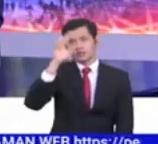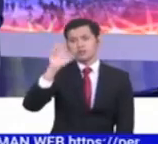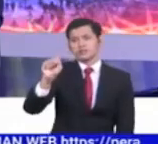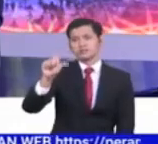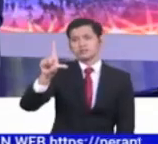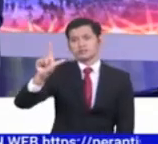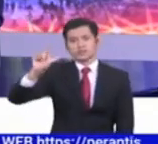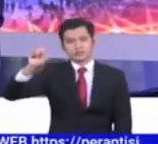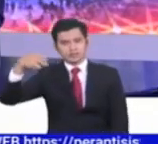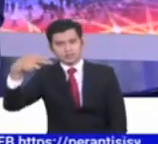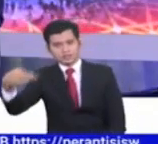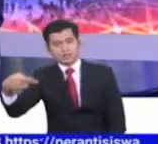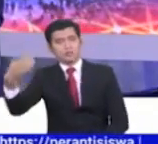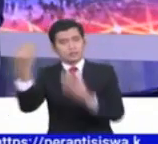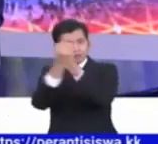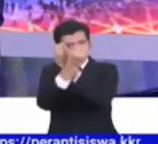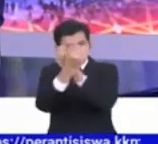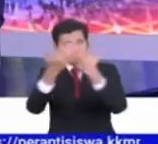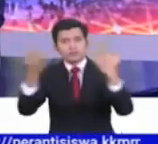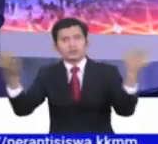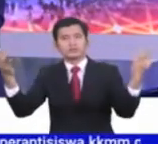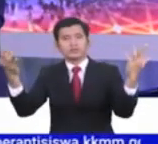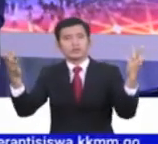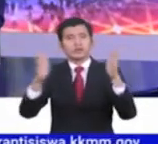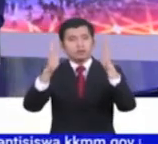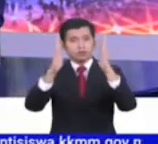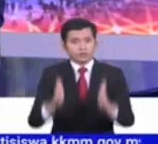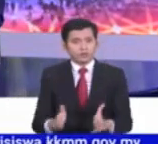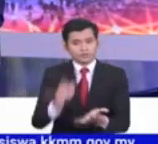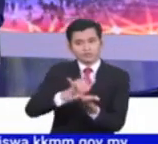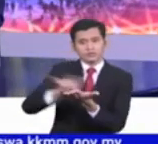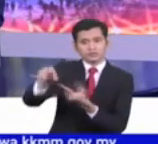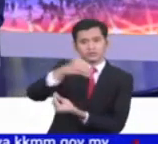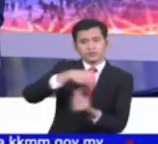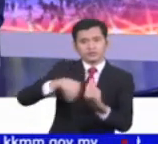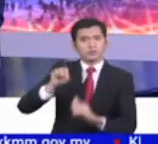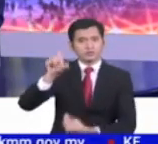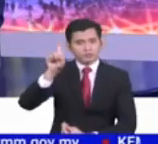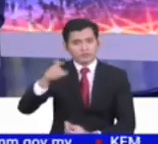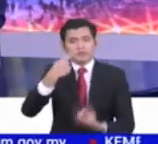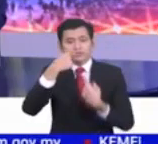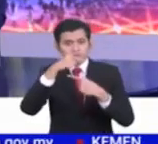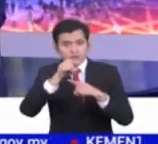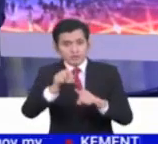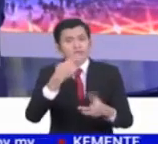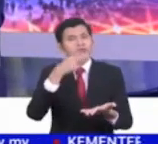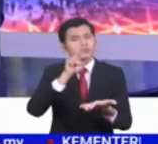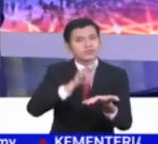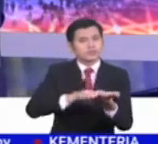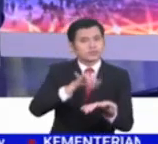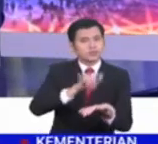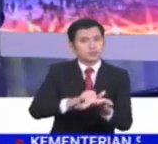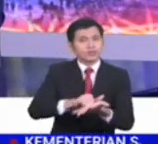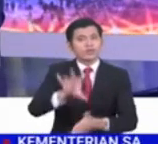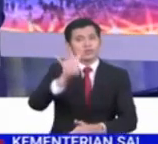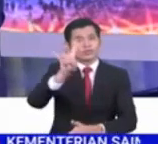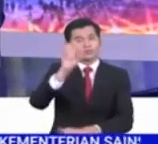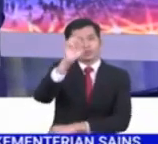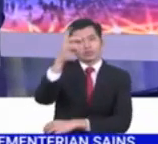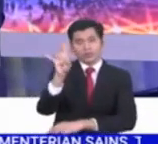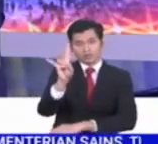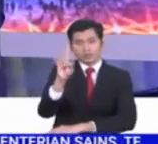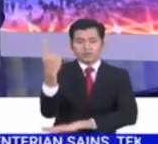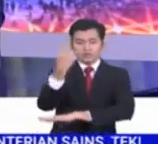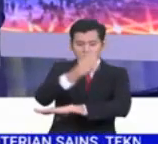satu kenyataan berkata, bakal jemaah haji diminta untuk menjawab tawaran tersebut segera dalam tempoh 7 hari bekerja